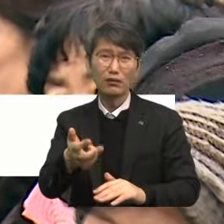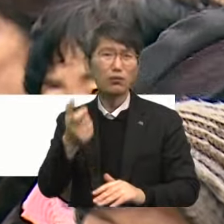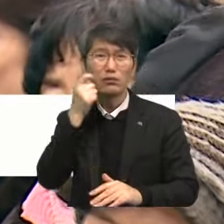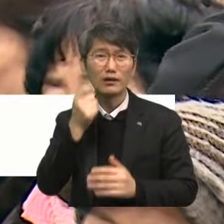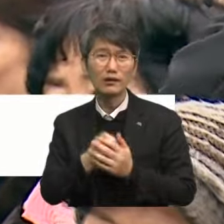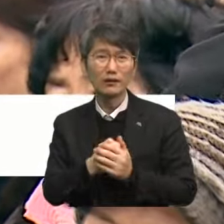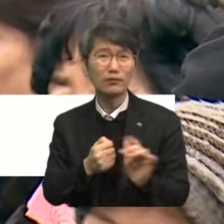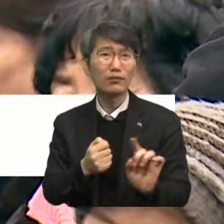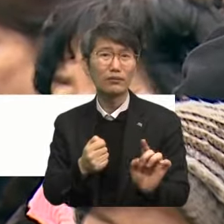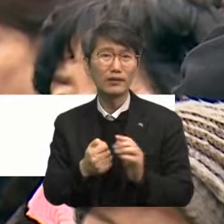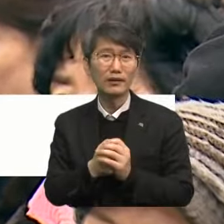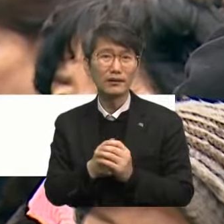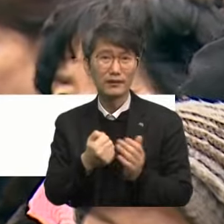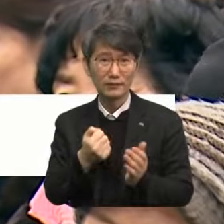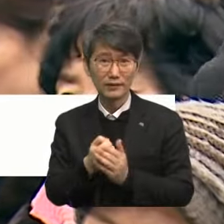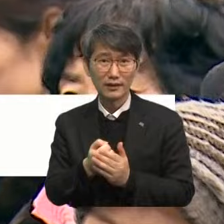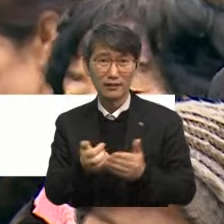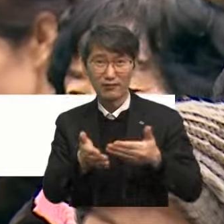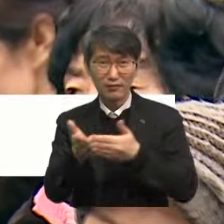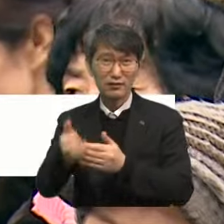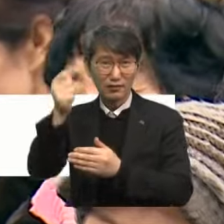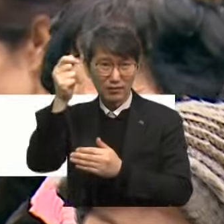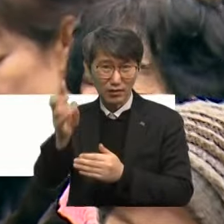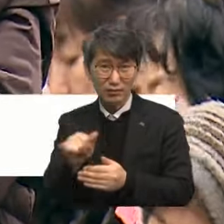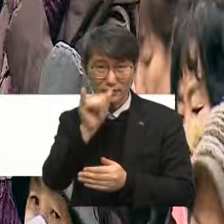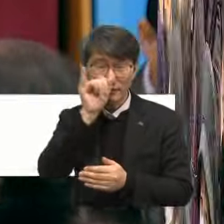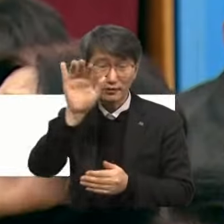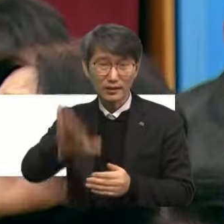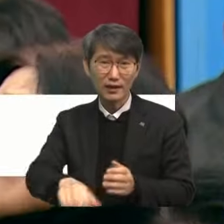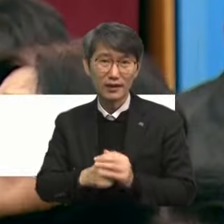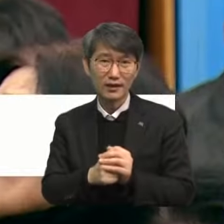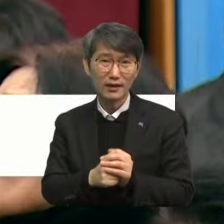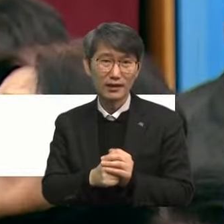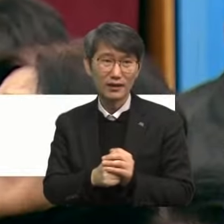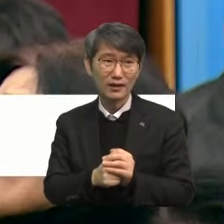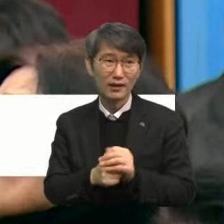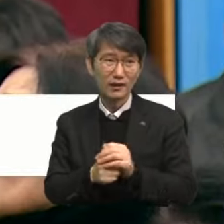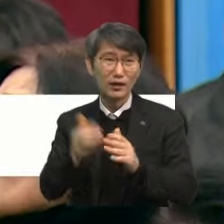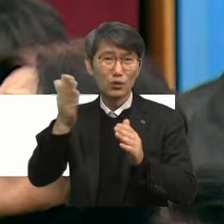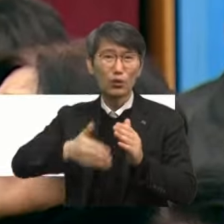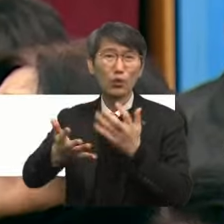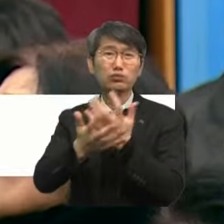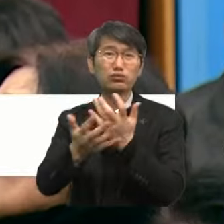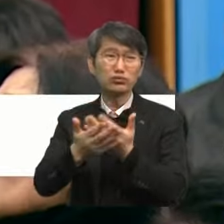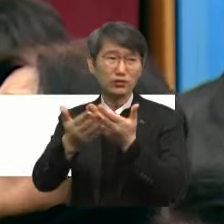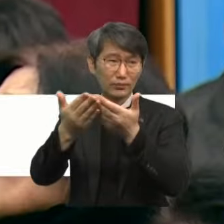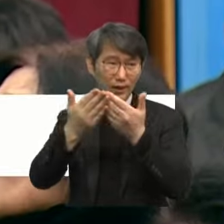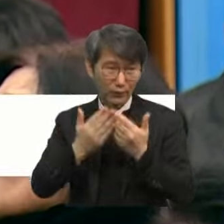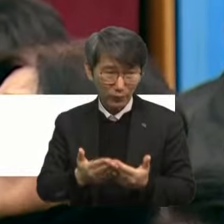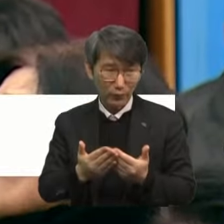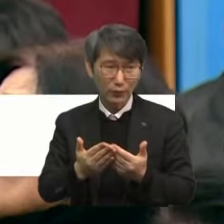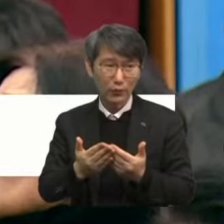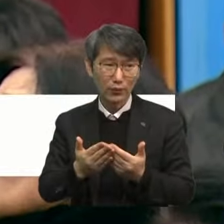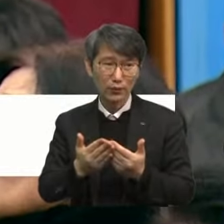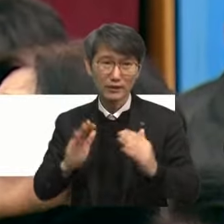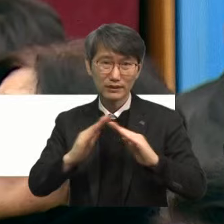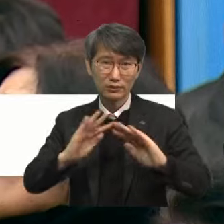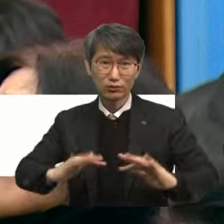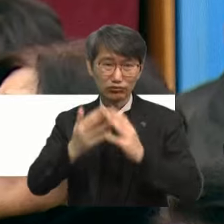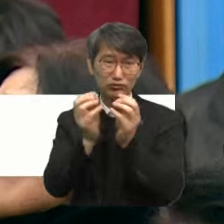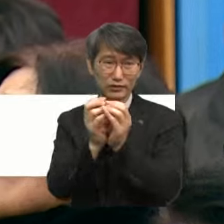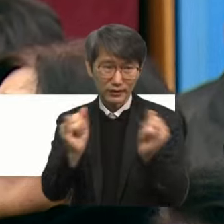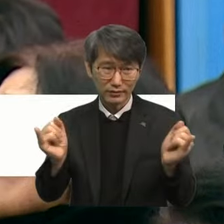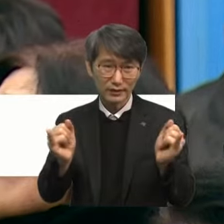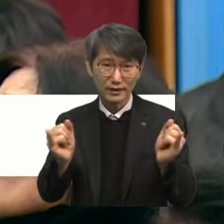없어요. 그래서 이제 제가 건의도 하기는 했었는데 강동구청에서 공문을 받고 벗기다는 집을 건축을 한